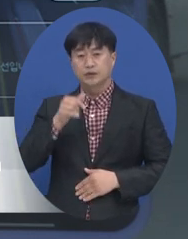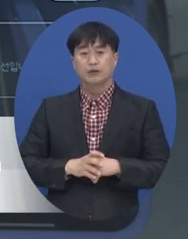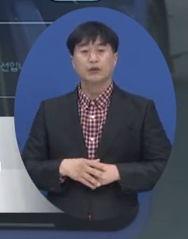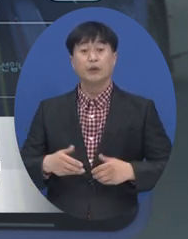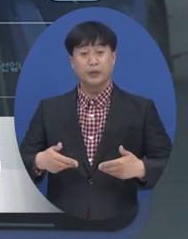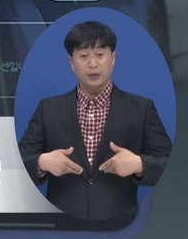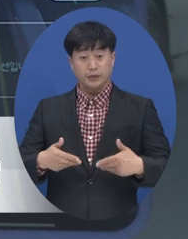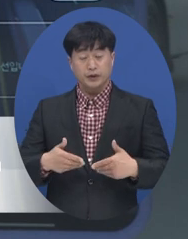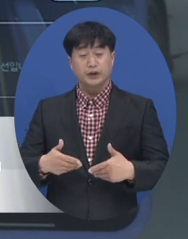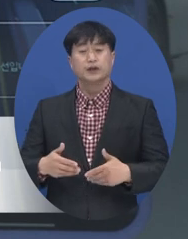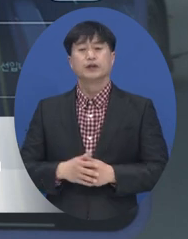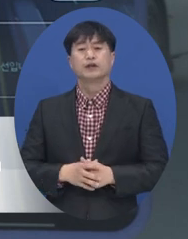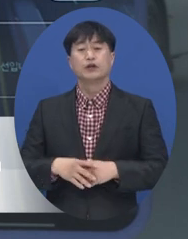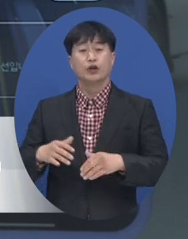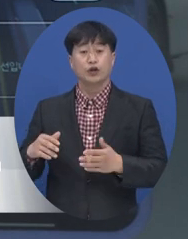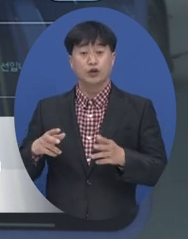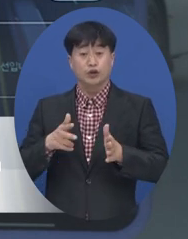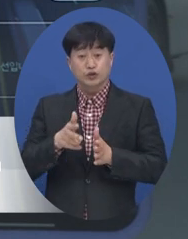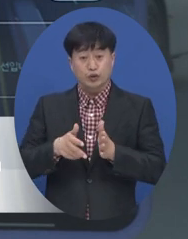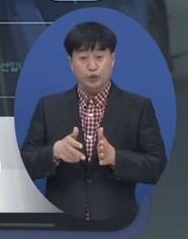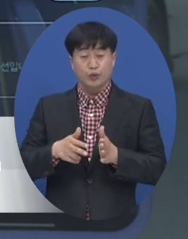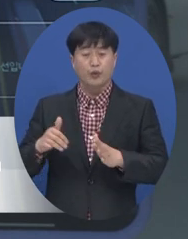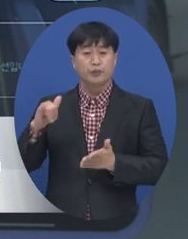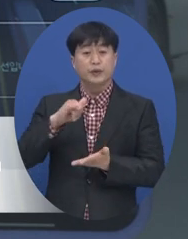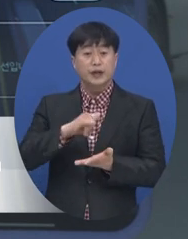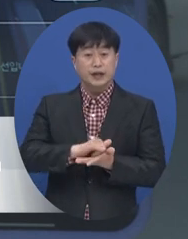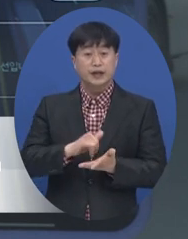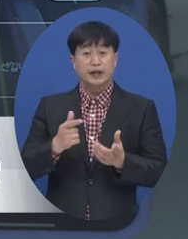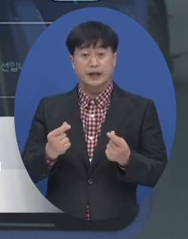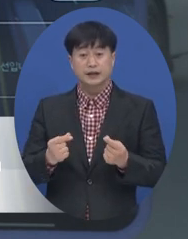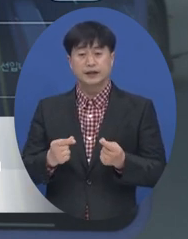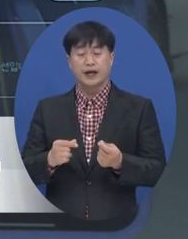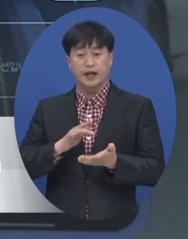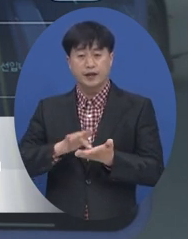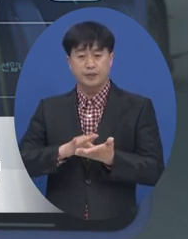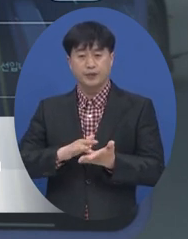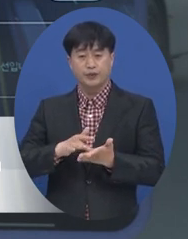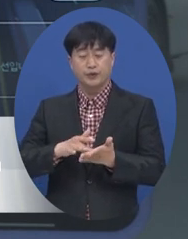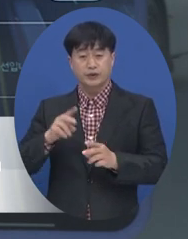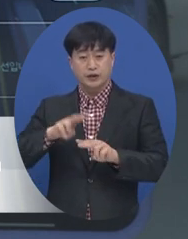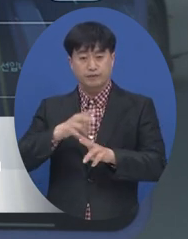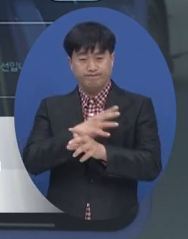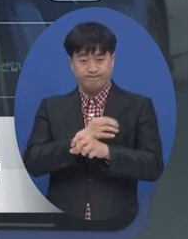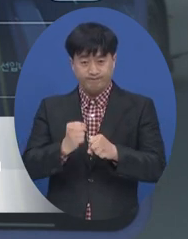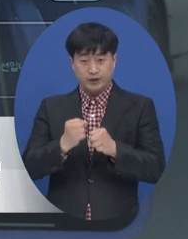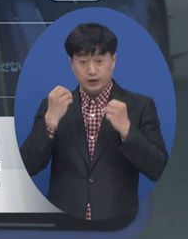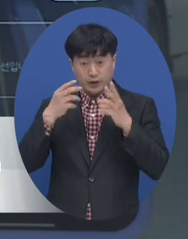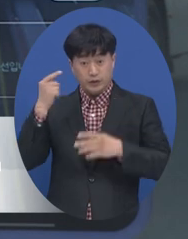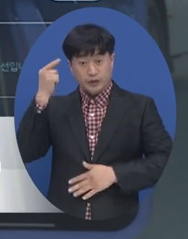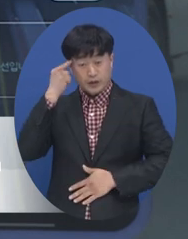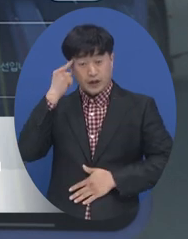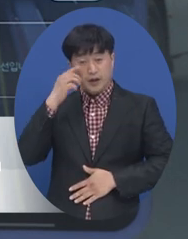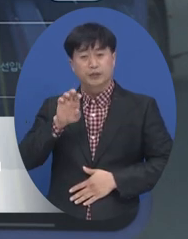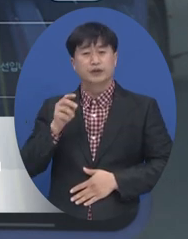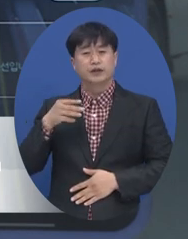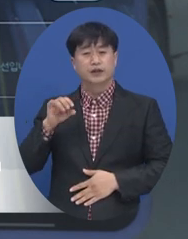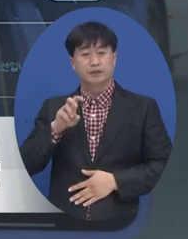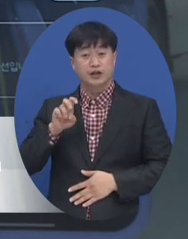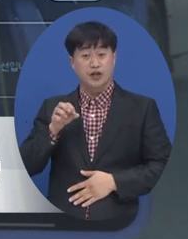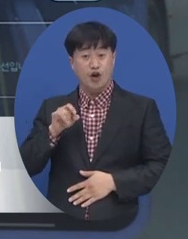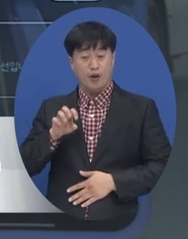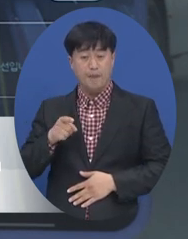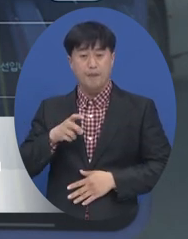필요 없이 철도나 비행기처럼 버스도 휴대폰으로 좌석 예약을 하고 타는 신개념의 프리미엄 버스가 경기도에